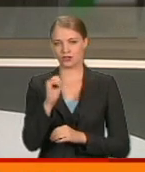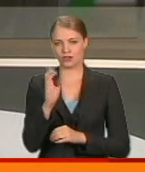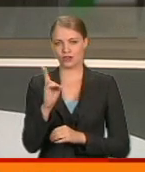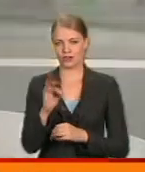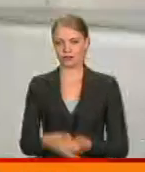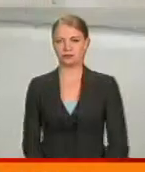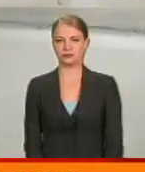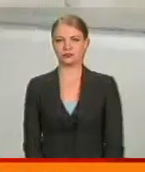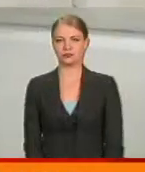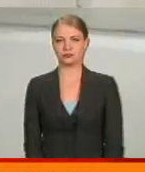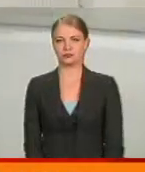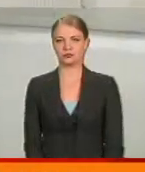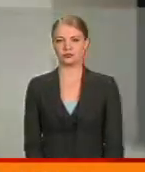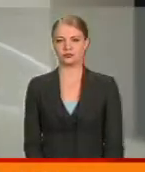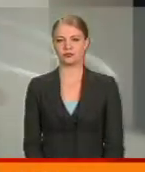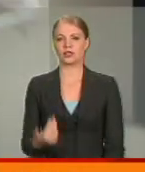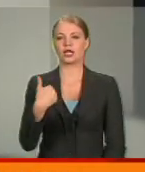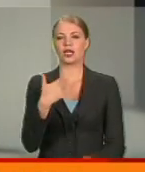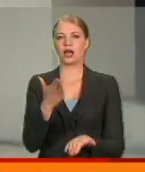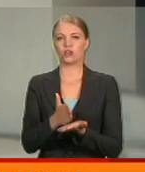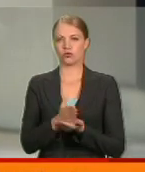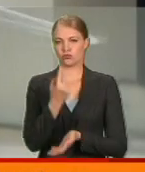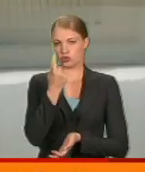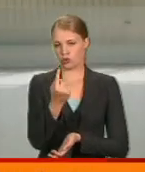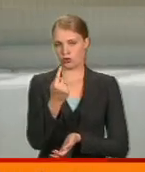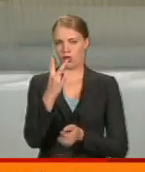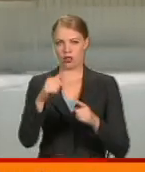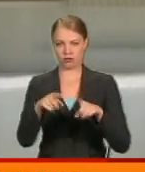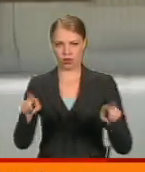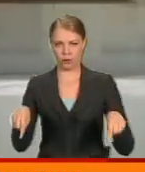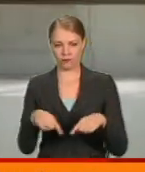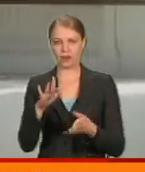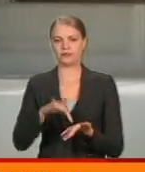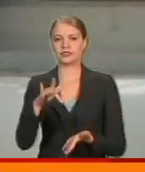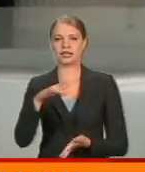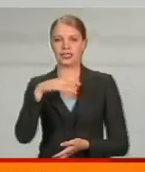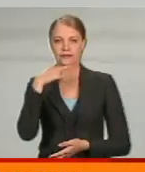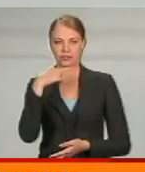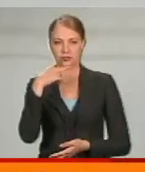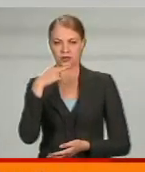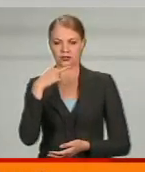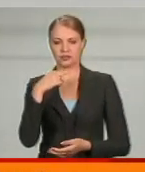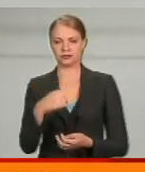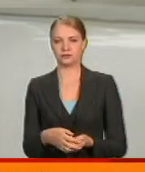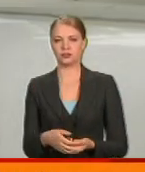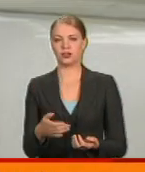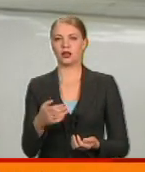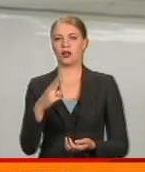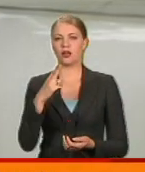Сачалко. Я нахожусь одна на ковре в центре внимания.